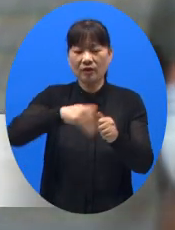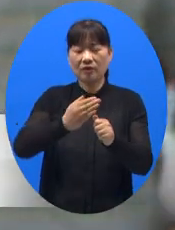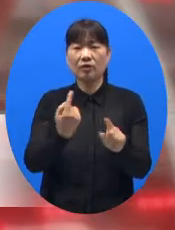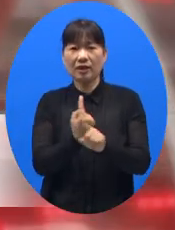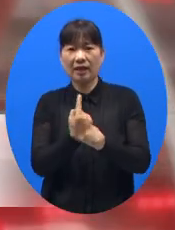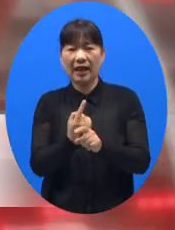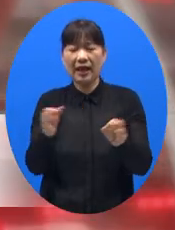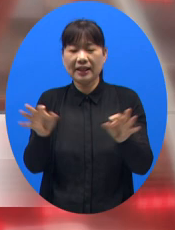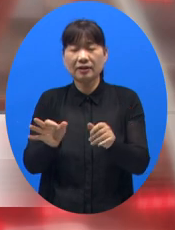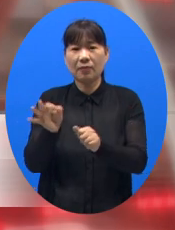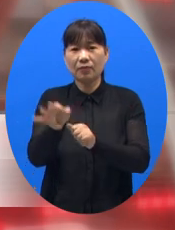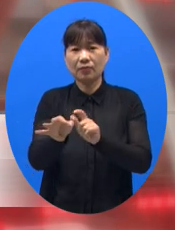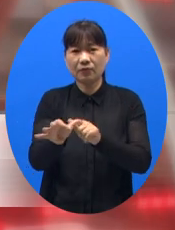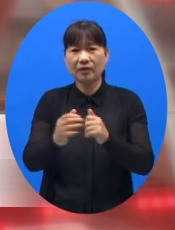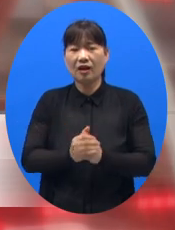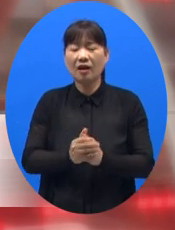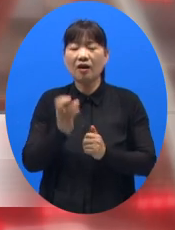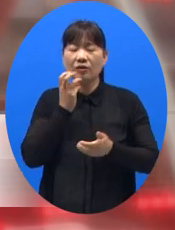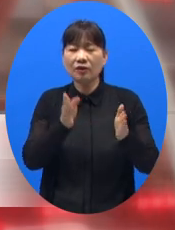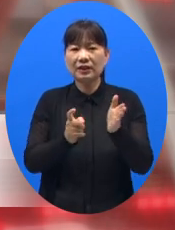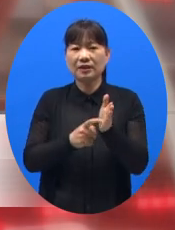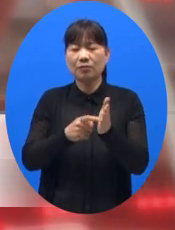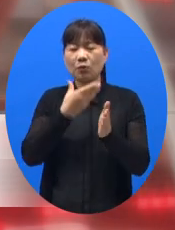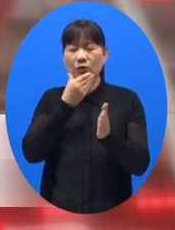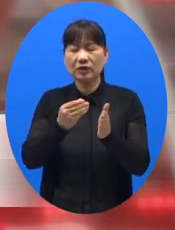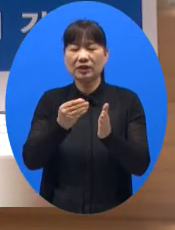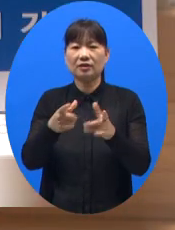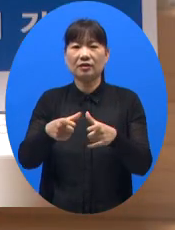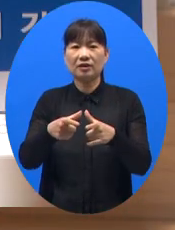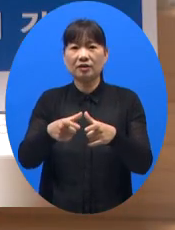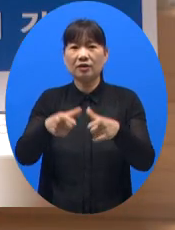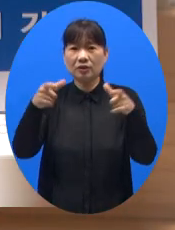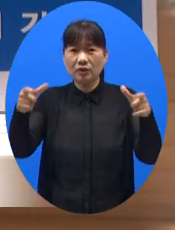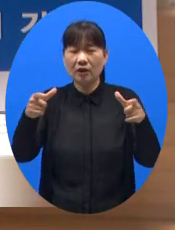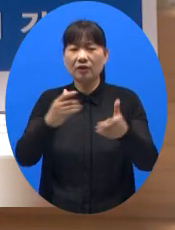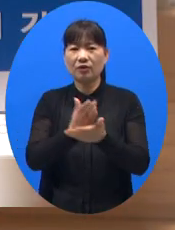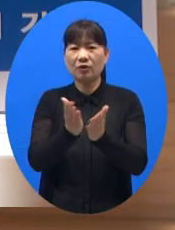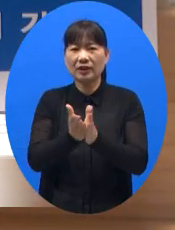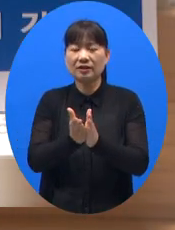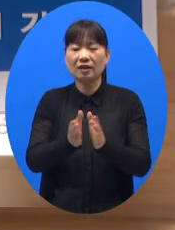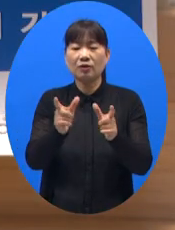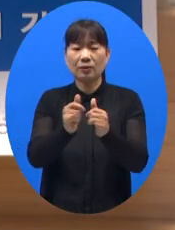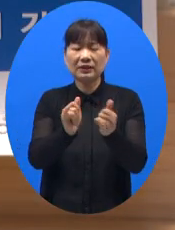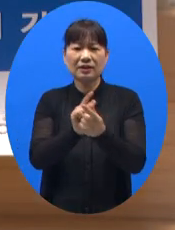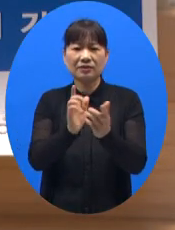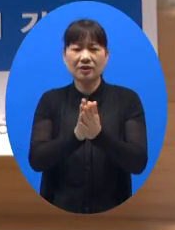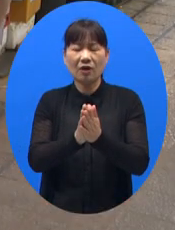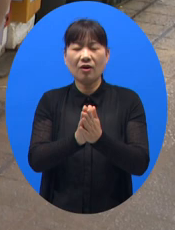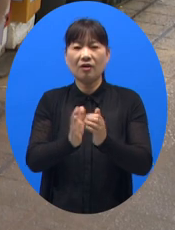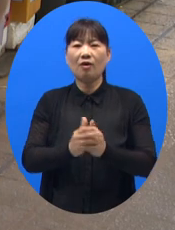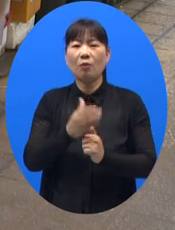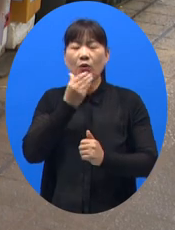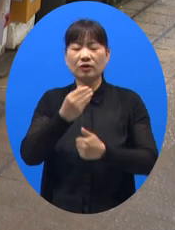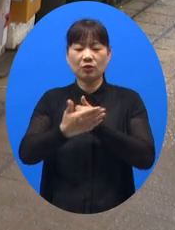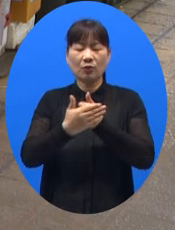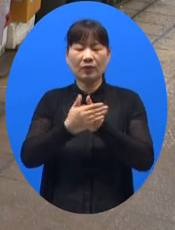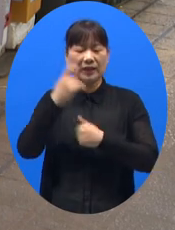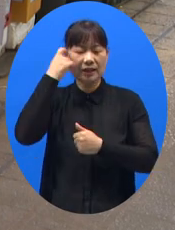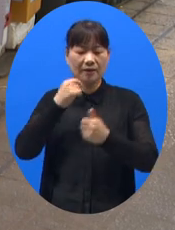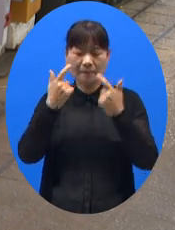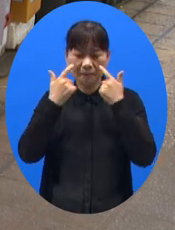경기도 형 긴급 복지 기준 완화 기간 연장 등 기존 추진 사업 중 도민 체감이 큰 사업들의 기간을 연장하거나 지원 폭을